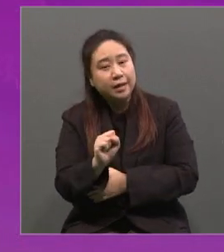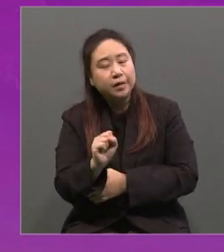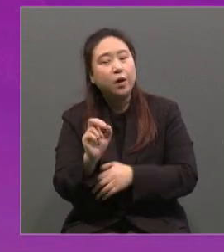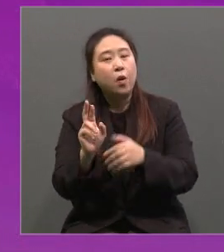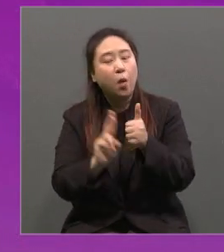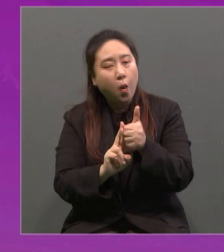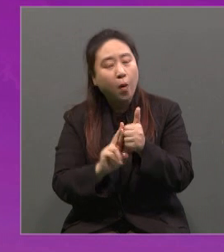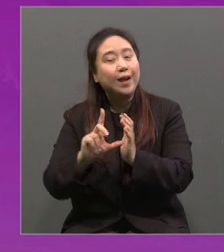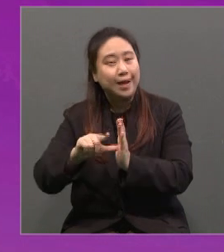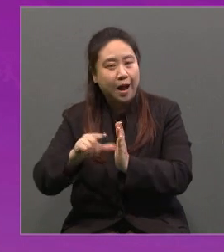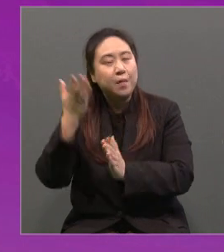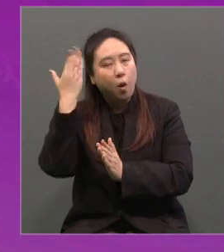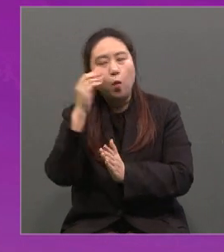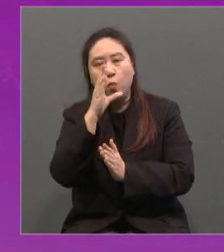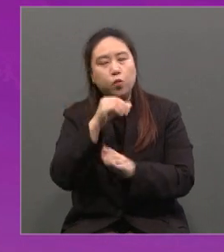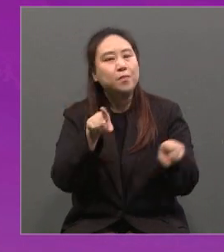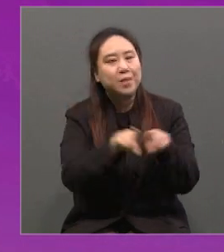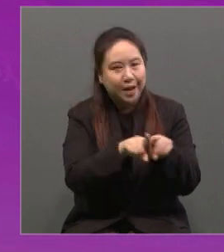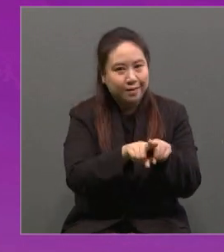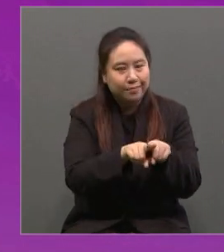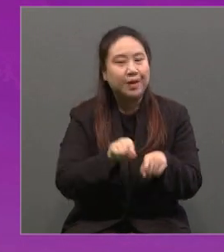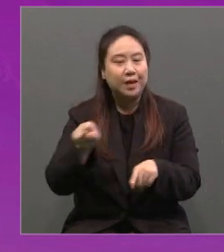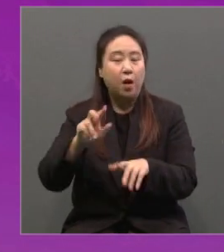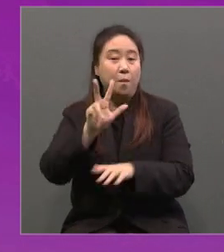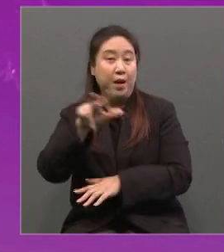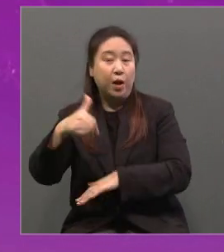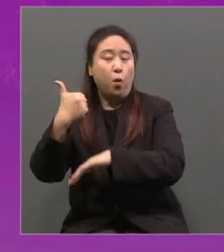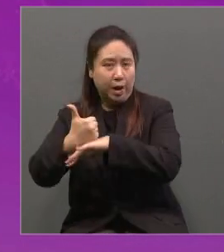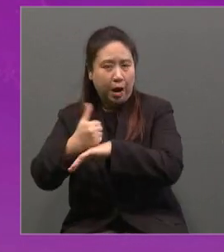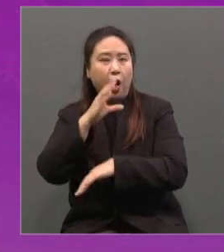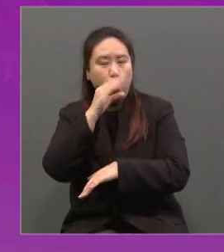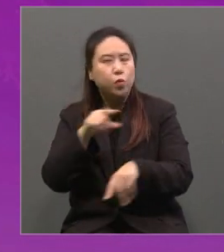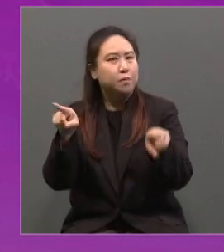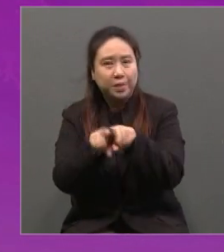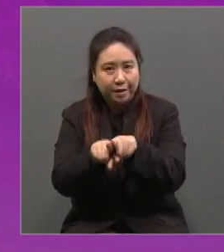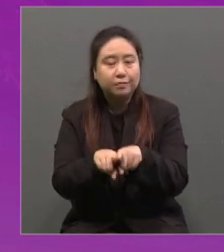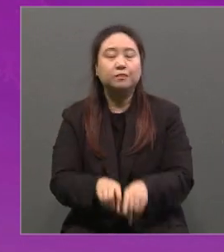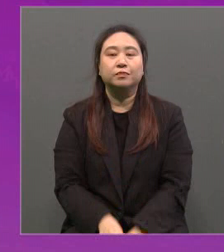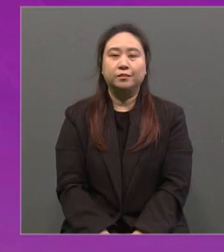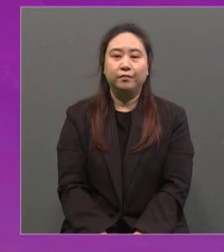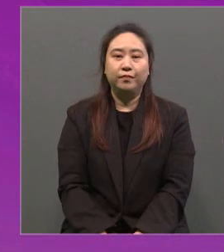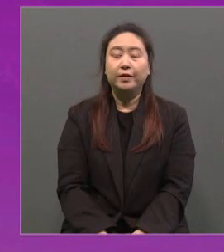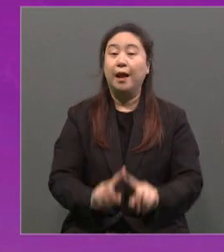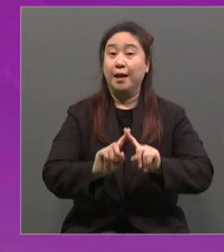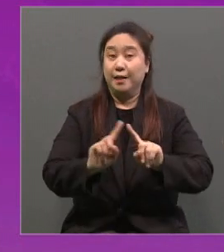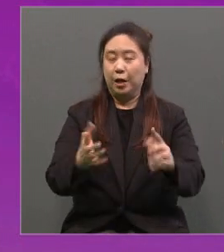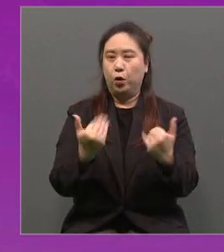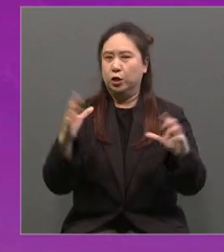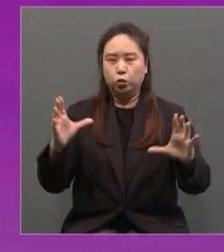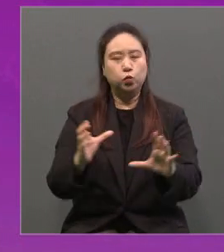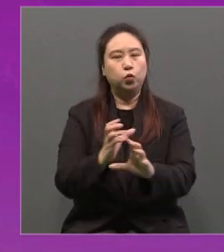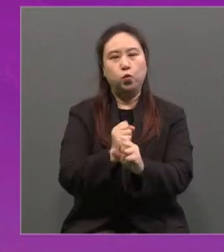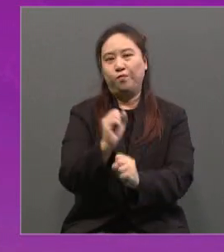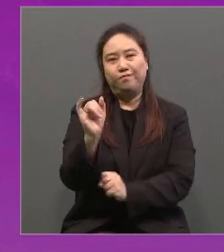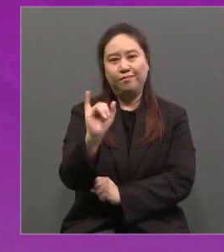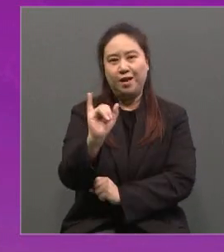คและเลขาพรรคเคยพูดเอาไว้แม้แต่คุณหมอชนน่านห ั วหน้าพรรคก็พูดไว้แบบนี้เหมือนกัน แต่ยังสรุปไม่ได้ไงคะว่าจะ